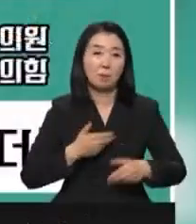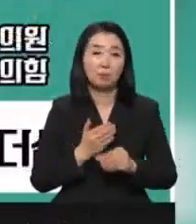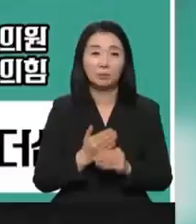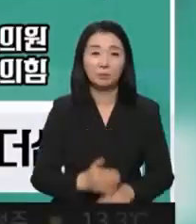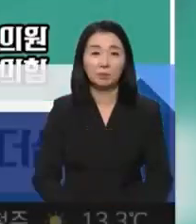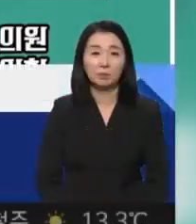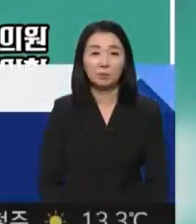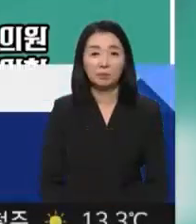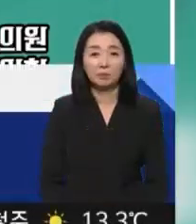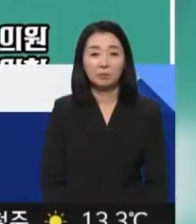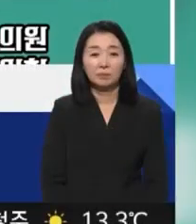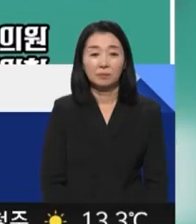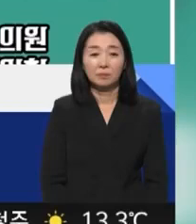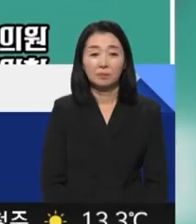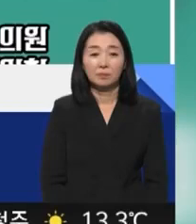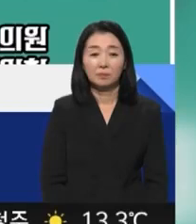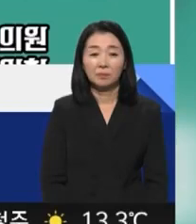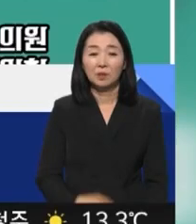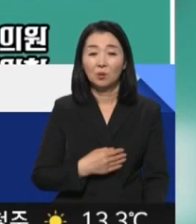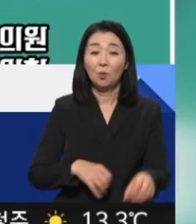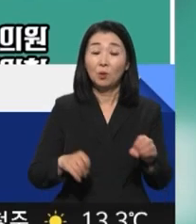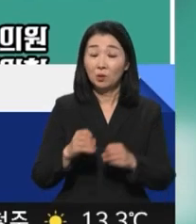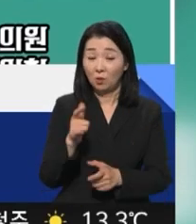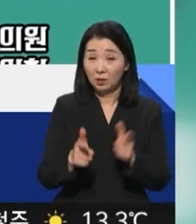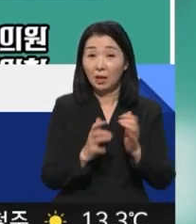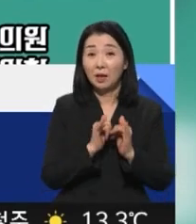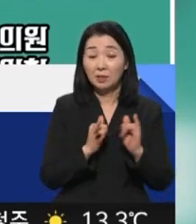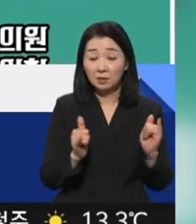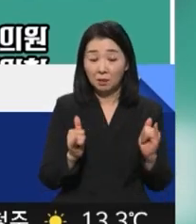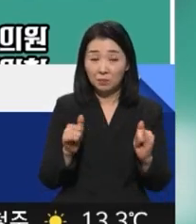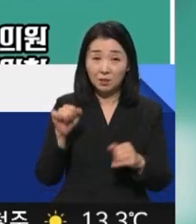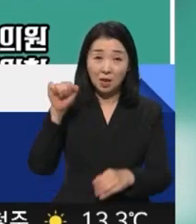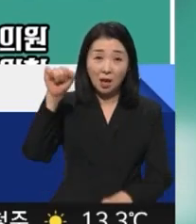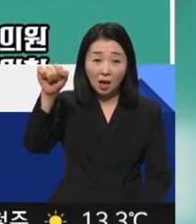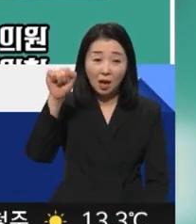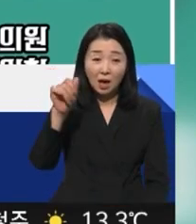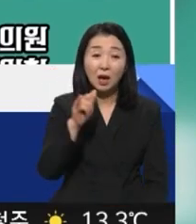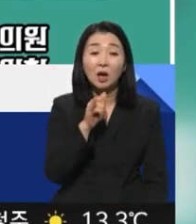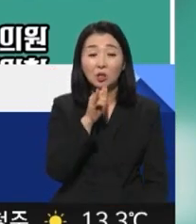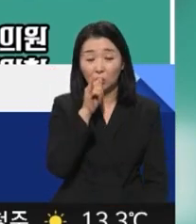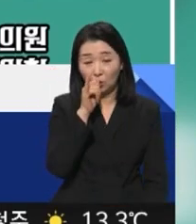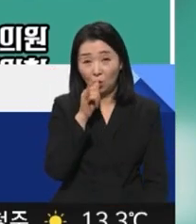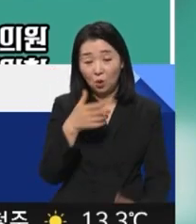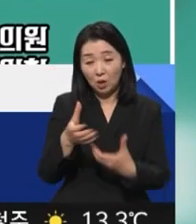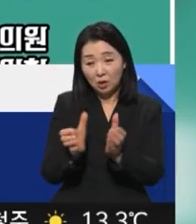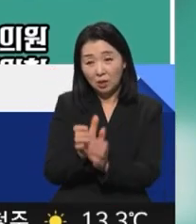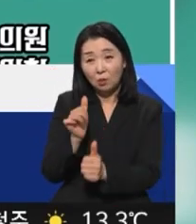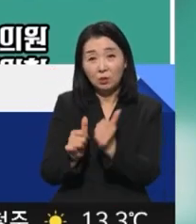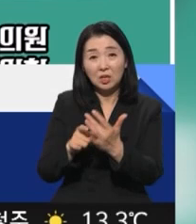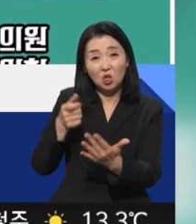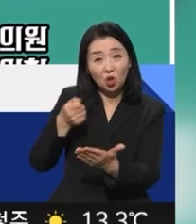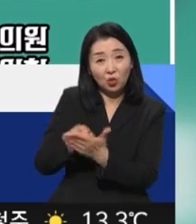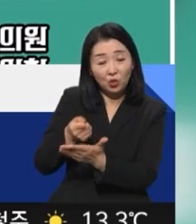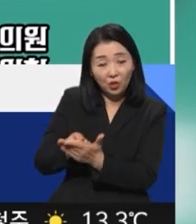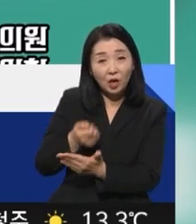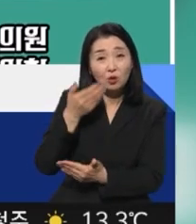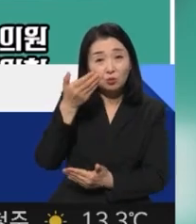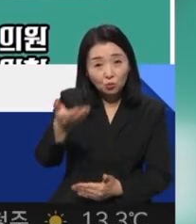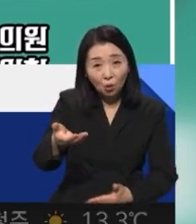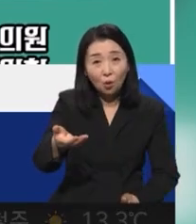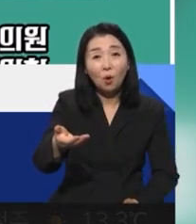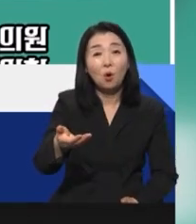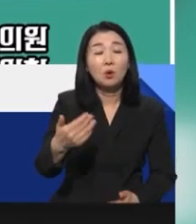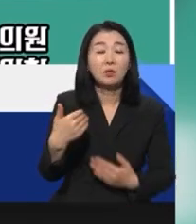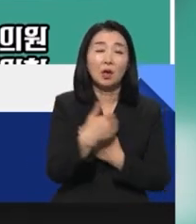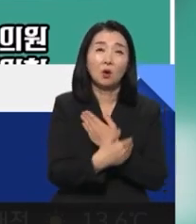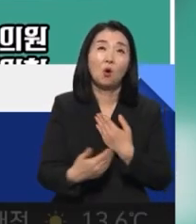저는 오히려 많은 다양한 분들이 나오셔서 당원들에게 선택의 여지를 주는 것이